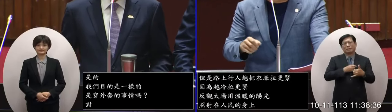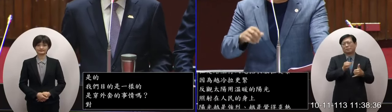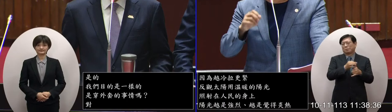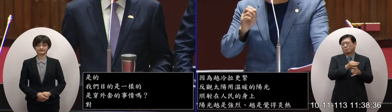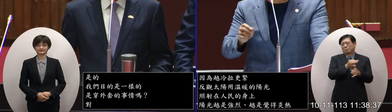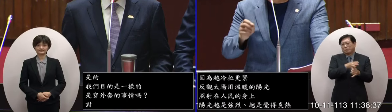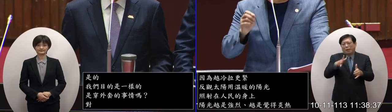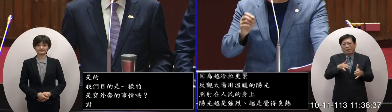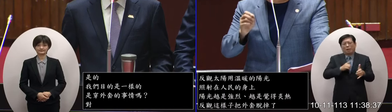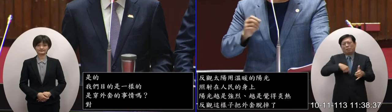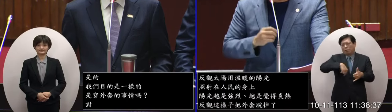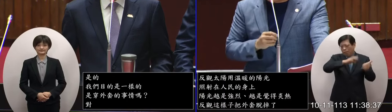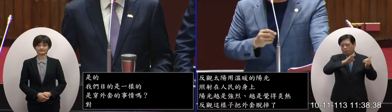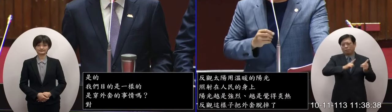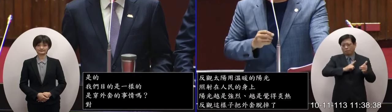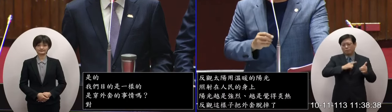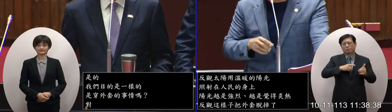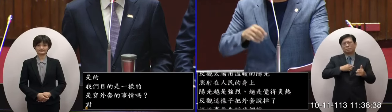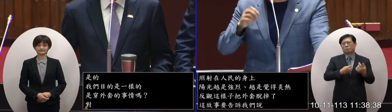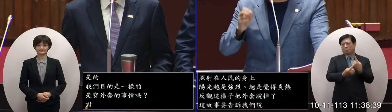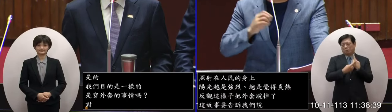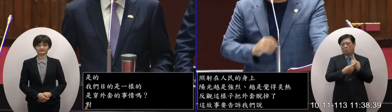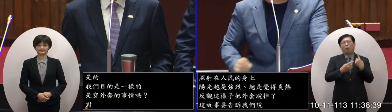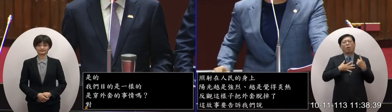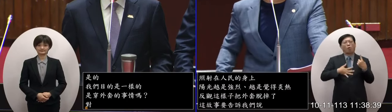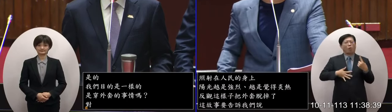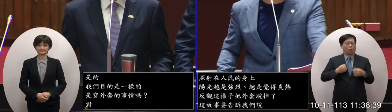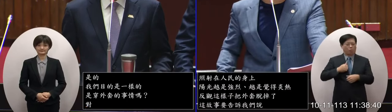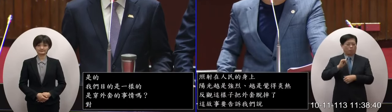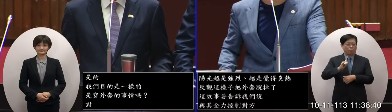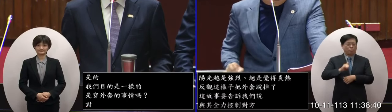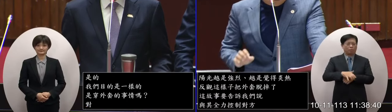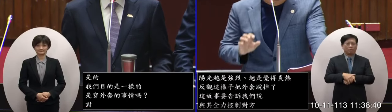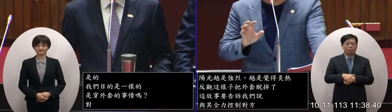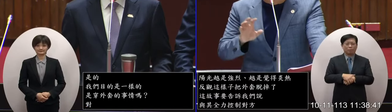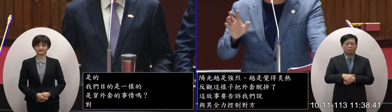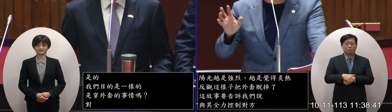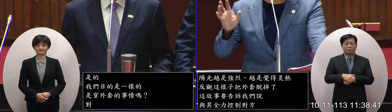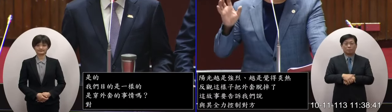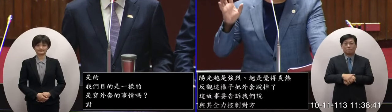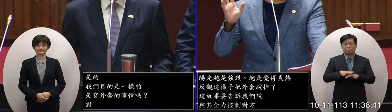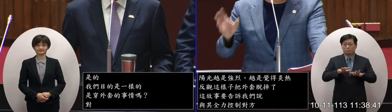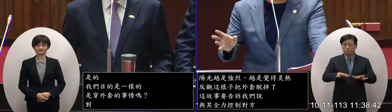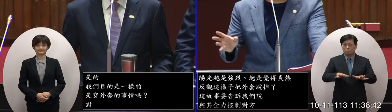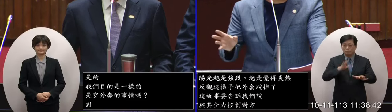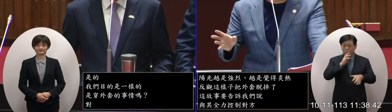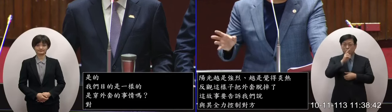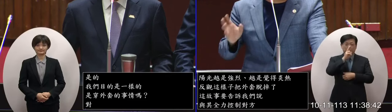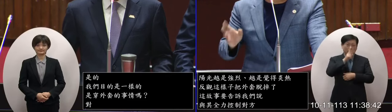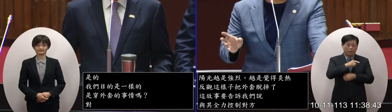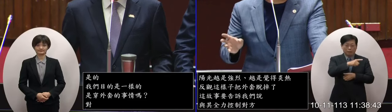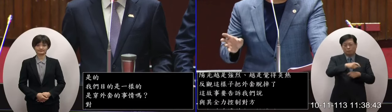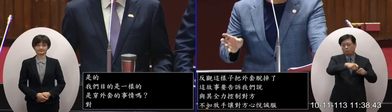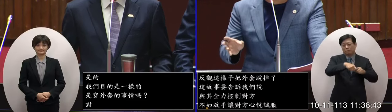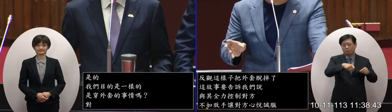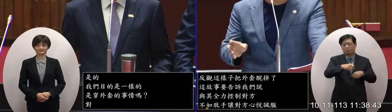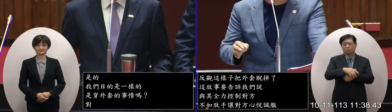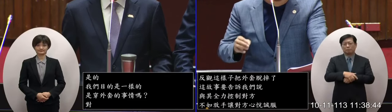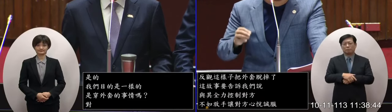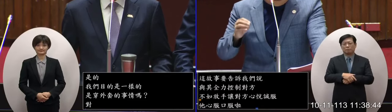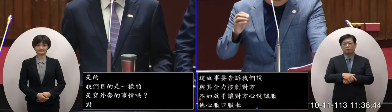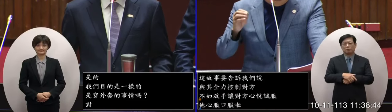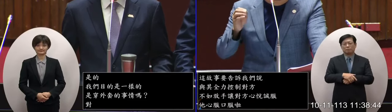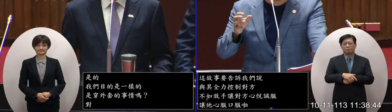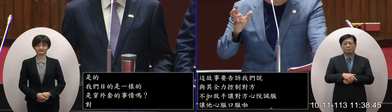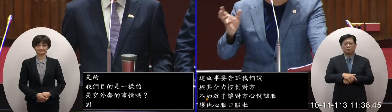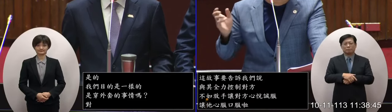手让对方心悦诚服，好一心好口红了。所以说当然因为现在错误的政策